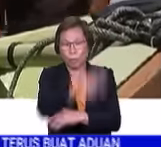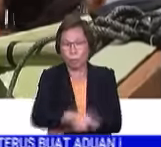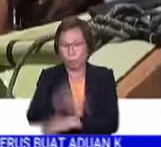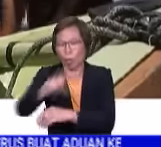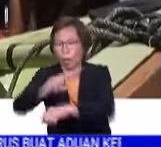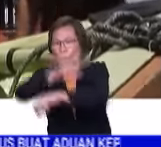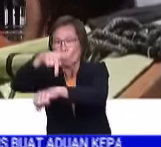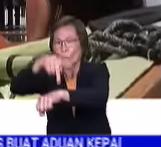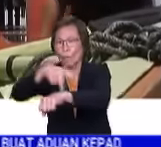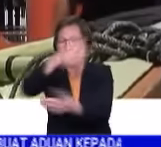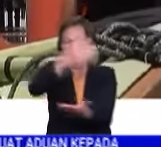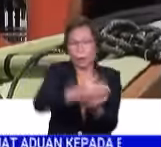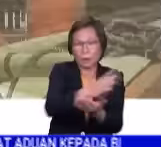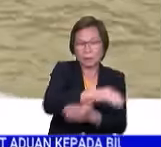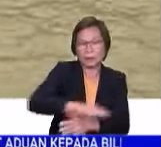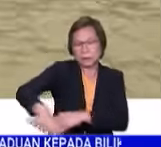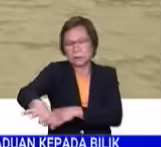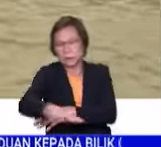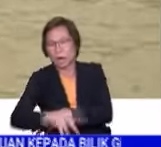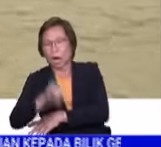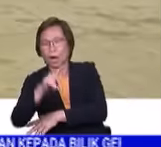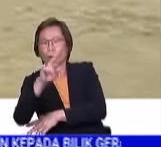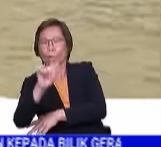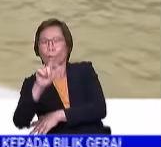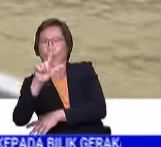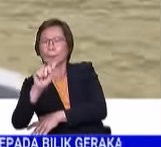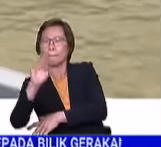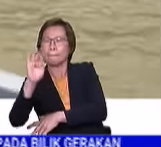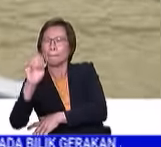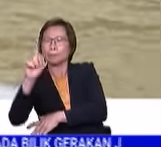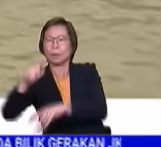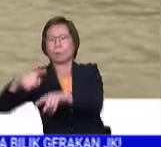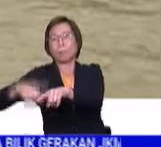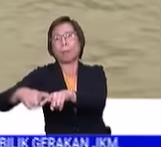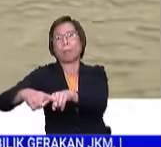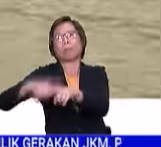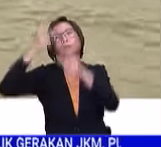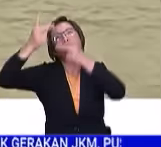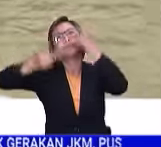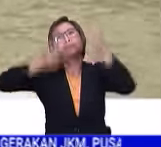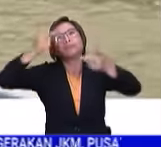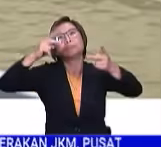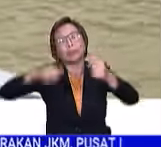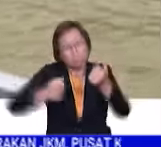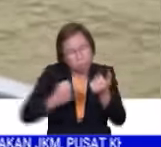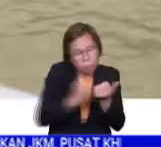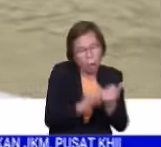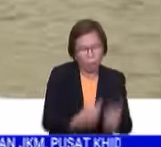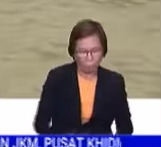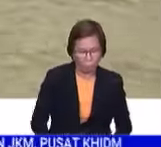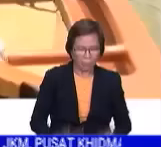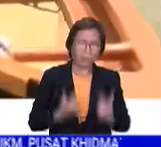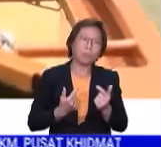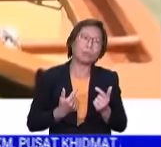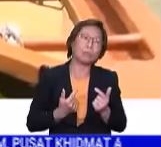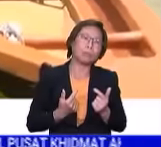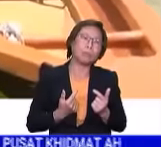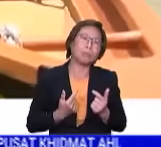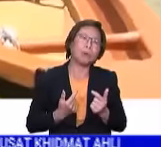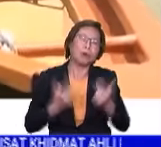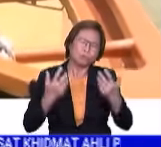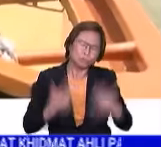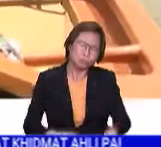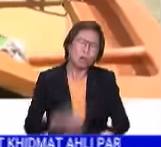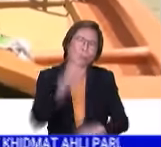Perhentian dan sekitar Kuala Besut hanya bergantung kepada sektor pelancongan yang perlu menampung kehidupan selepas hampir